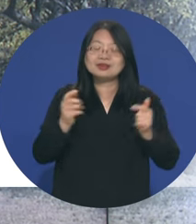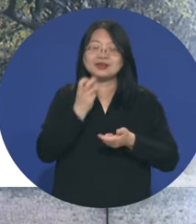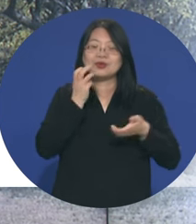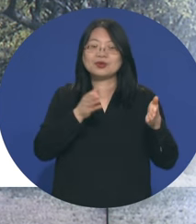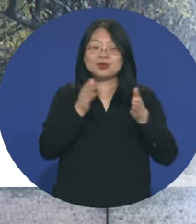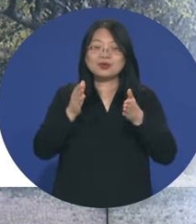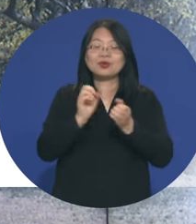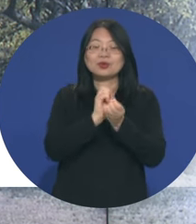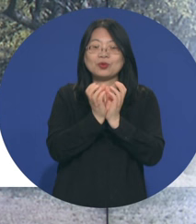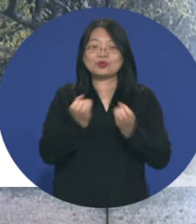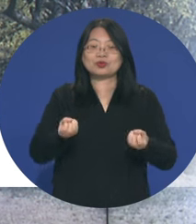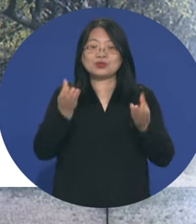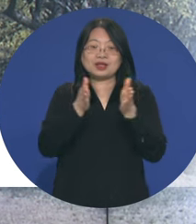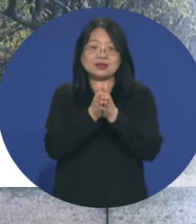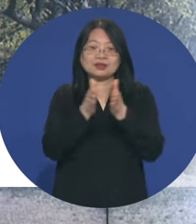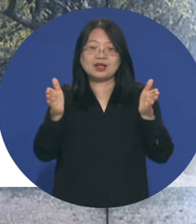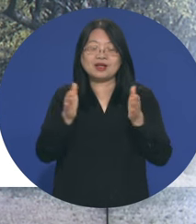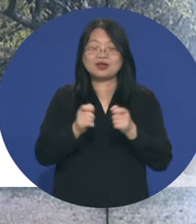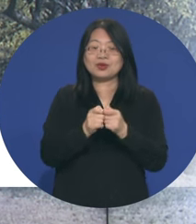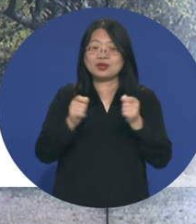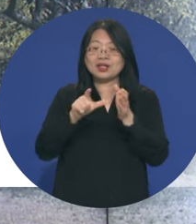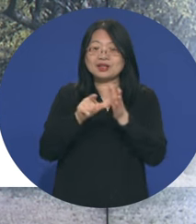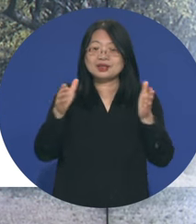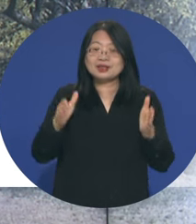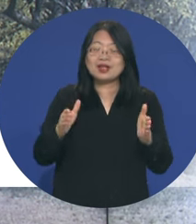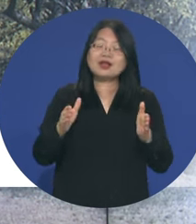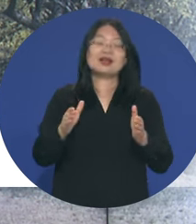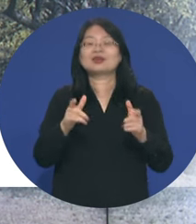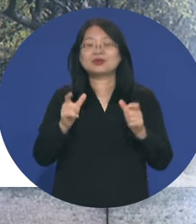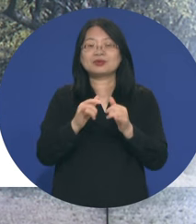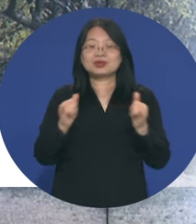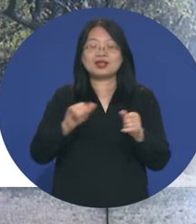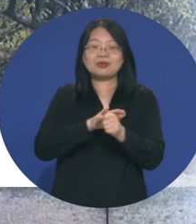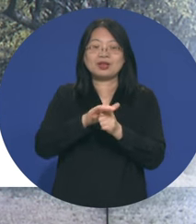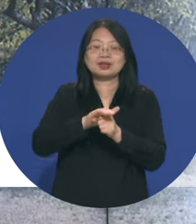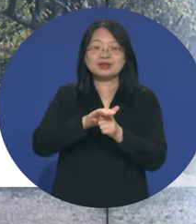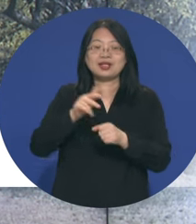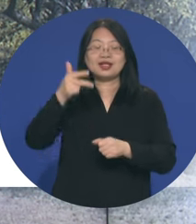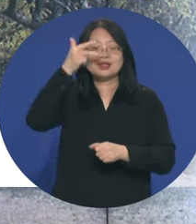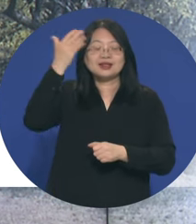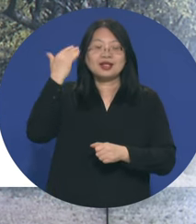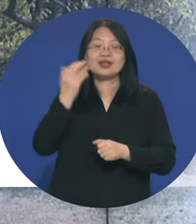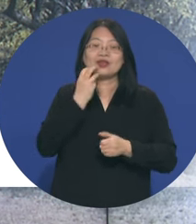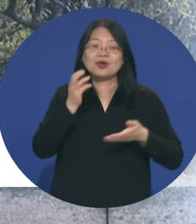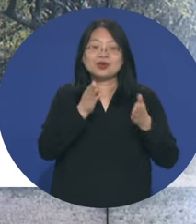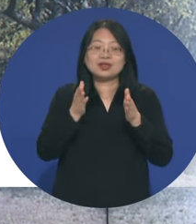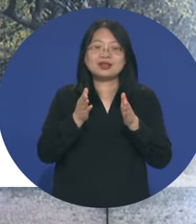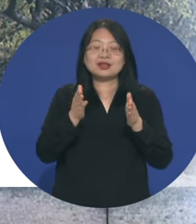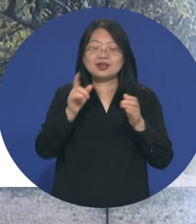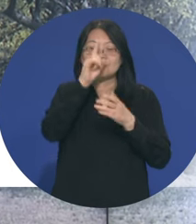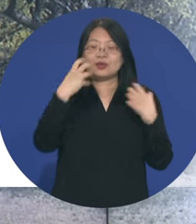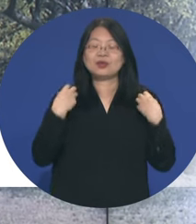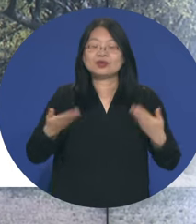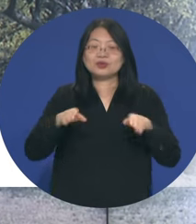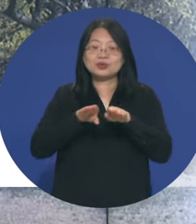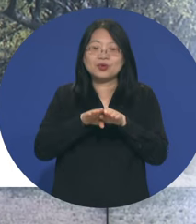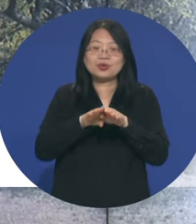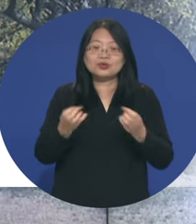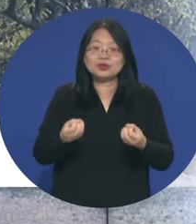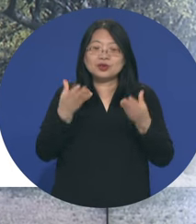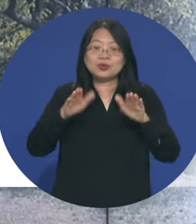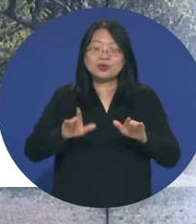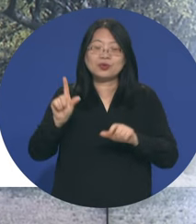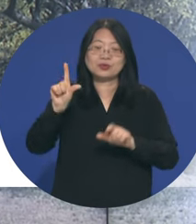열리고 있는데요. 오랜 시간 도민들의 사랑을 받아온 경기도청 예청사 봄꽃축제도 오늘부터 열립니다. 경기도